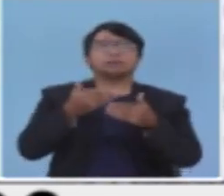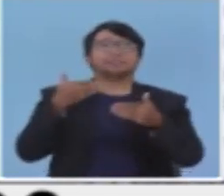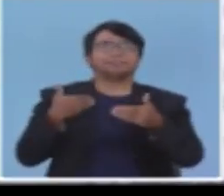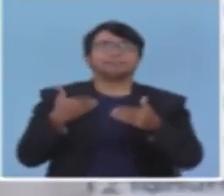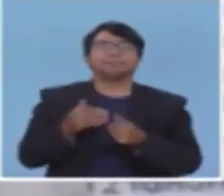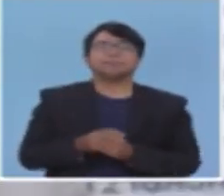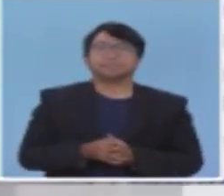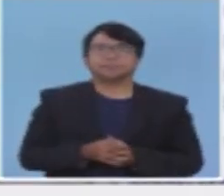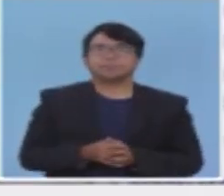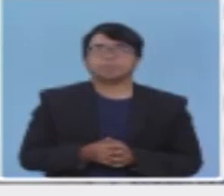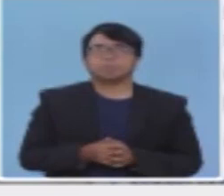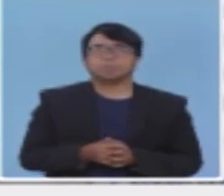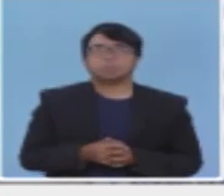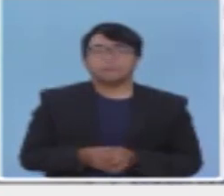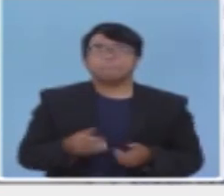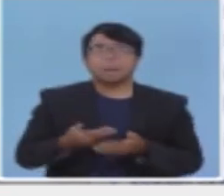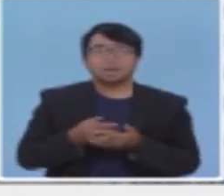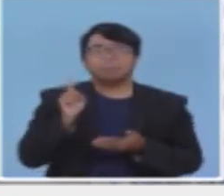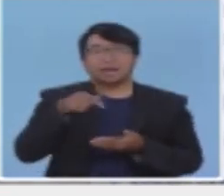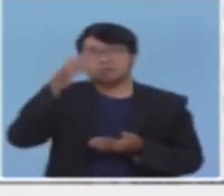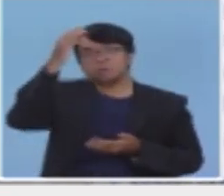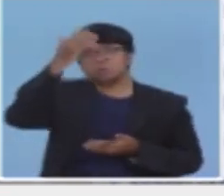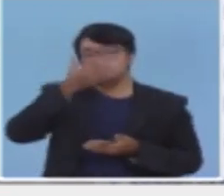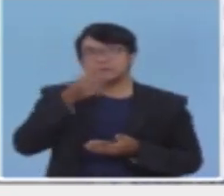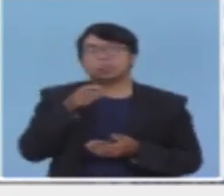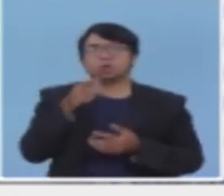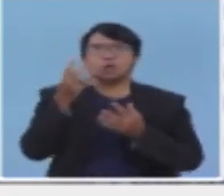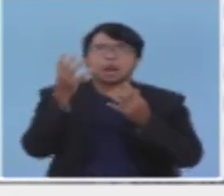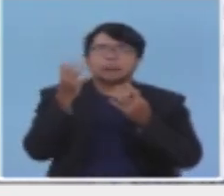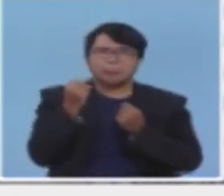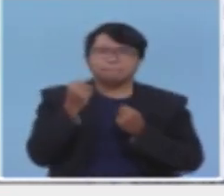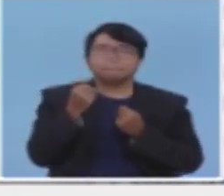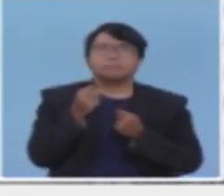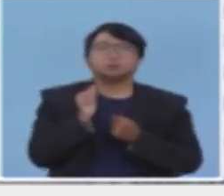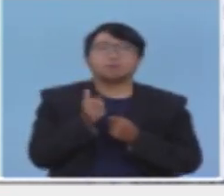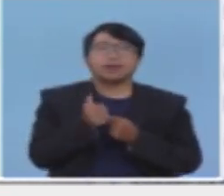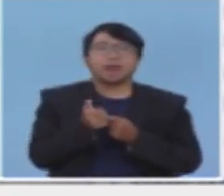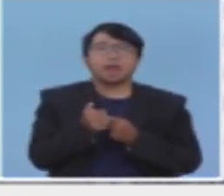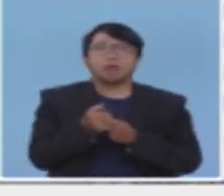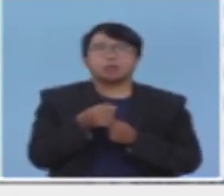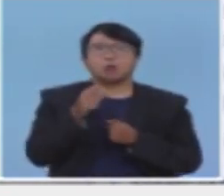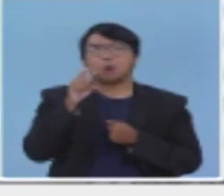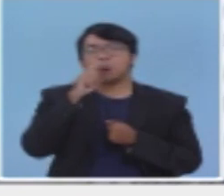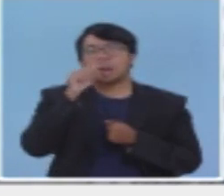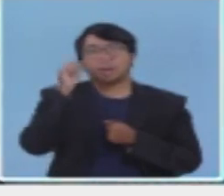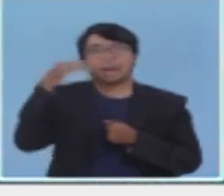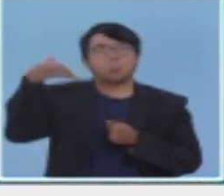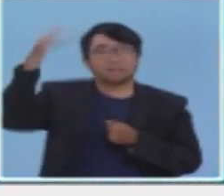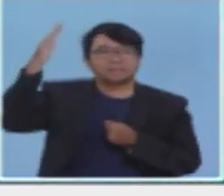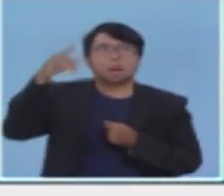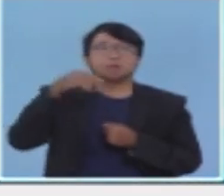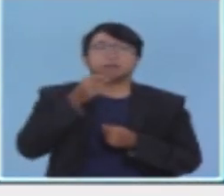face shield ini, kita bisa mengurangi paparan droplets dari orang yang dewasa ke bayi-bayi yang baru lahir ini.